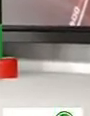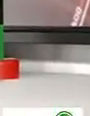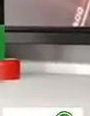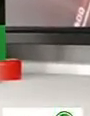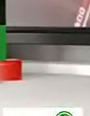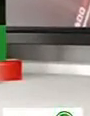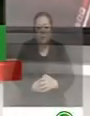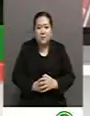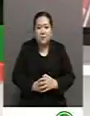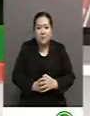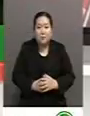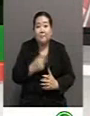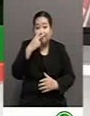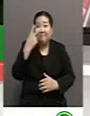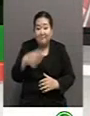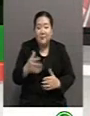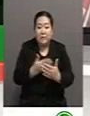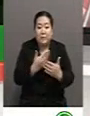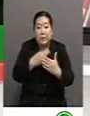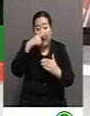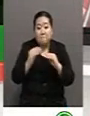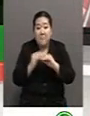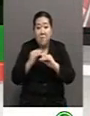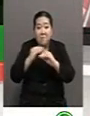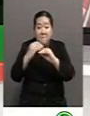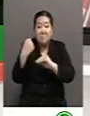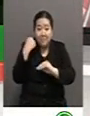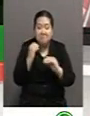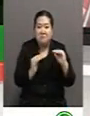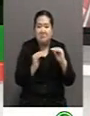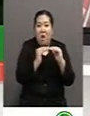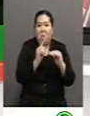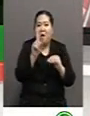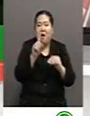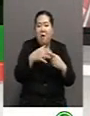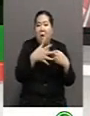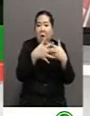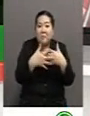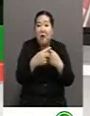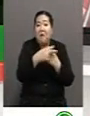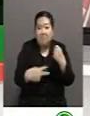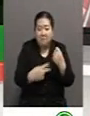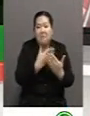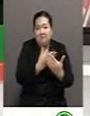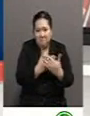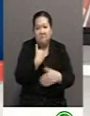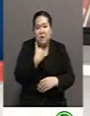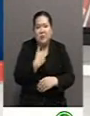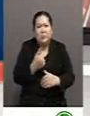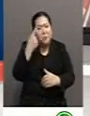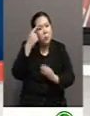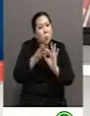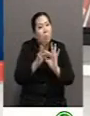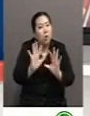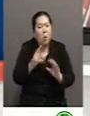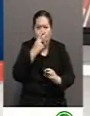อนนี้เป็นภาวะที่เกิดขึ้นทั่วโลกบาทเราแข็งค่าเทียบกับดอลลาร์สหรัฐและเป็นปัจจัยภายนอกนะคะยังไม่กังวลใจมากแต่ว่าจะ